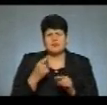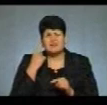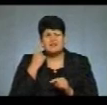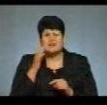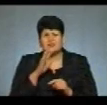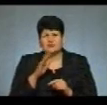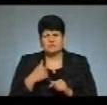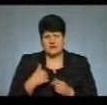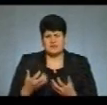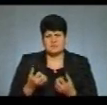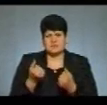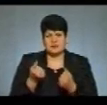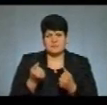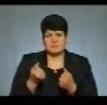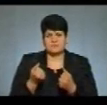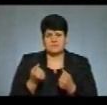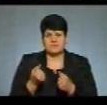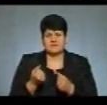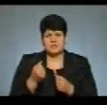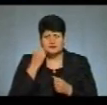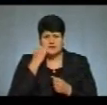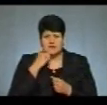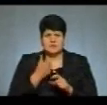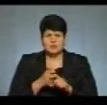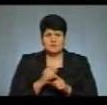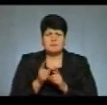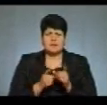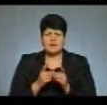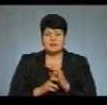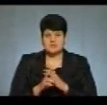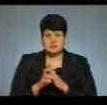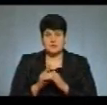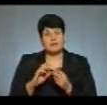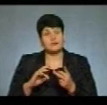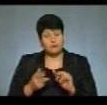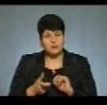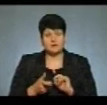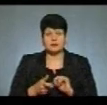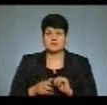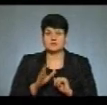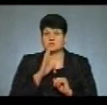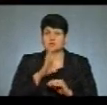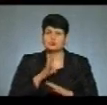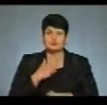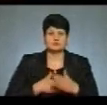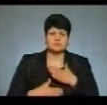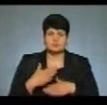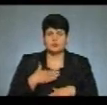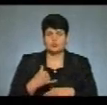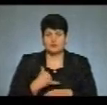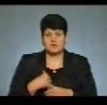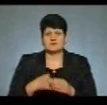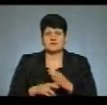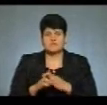що вона нас підтримує, вдається на схилі літ міняти церкву. Але навпаки, вона була дуже рада, що в нас в